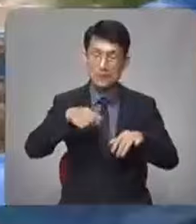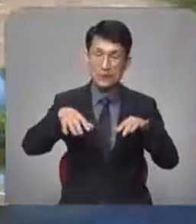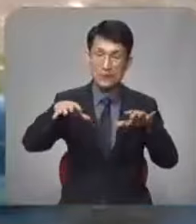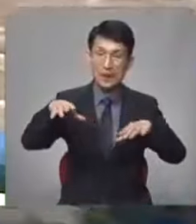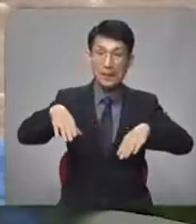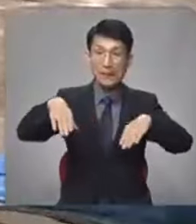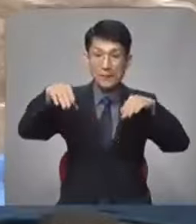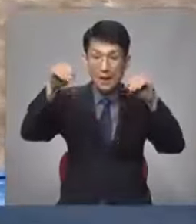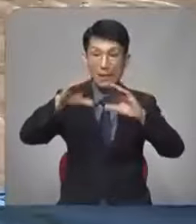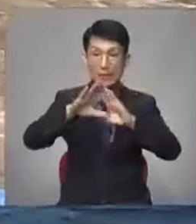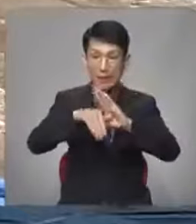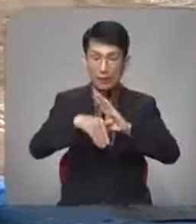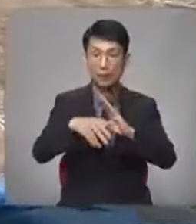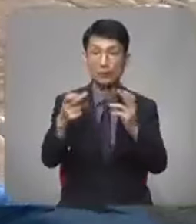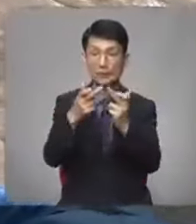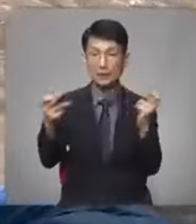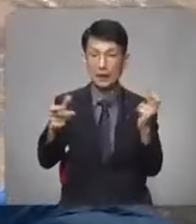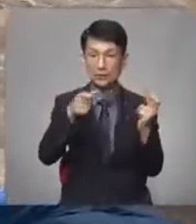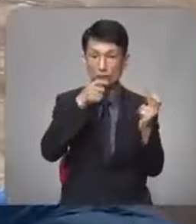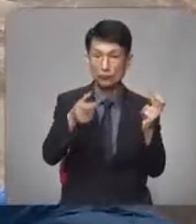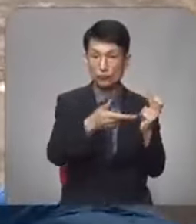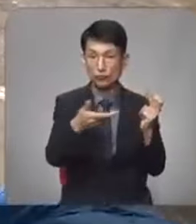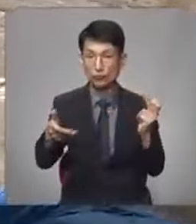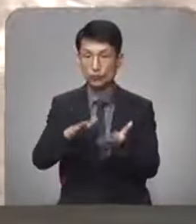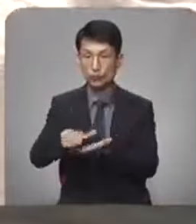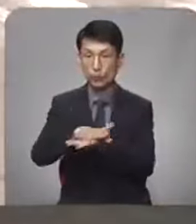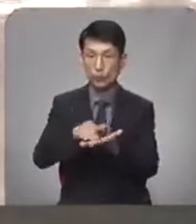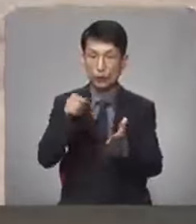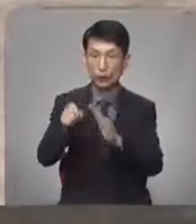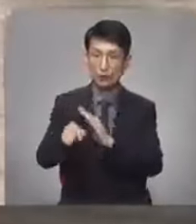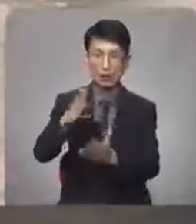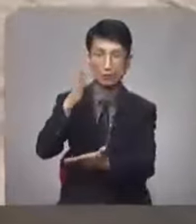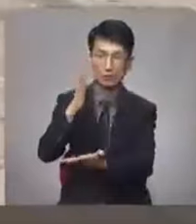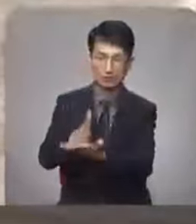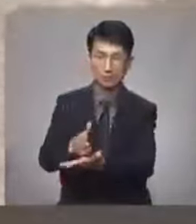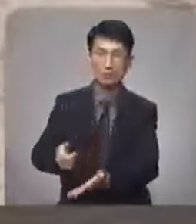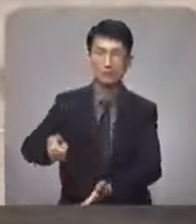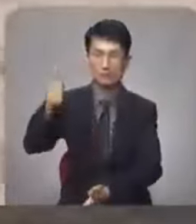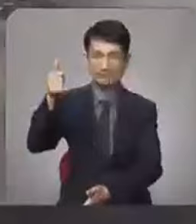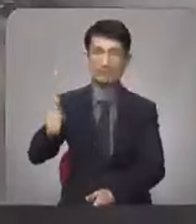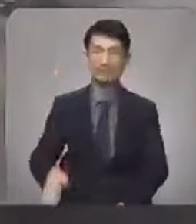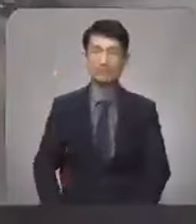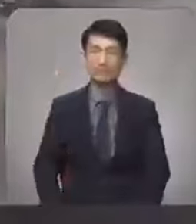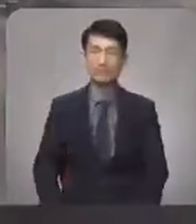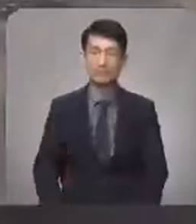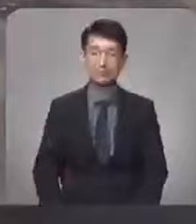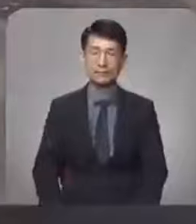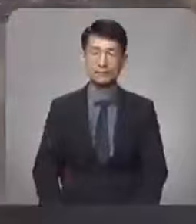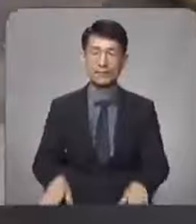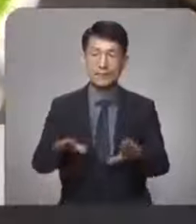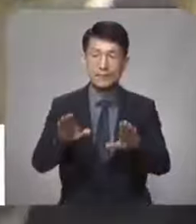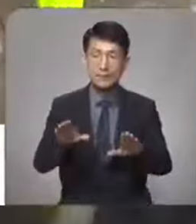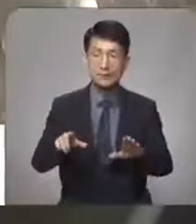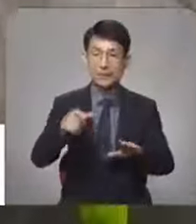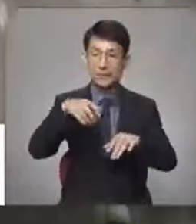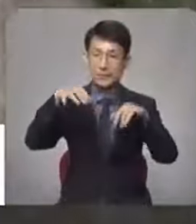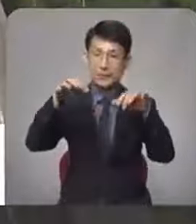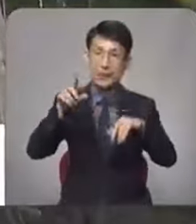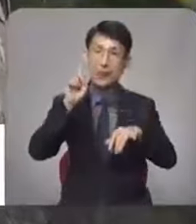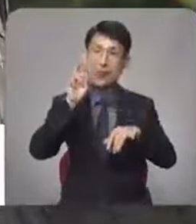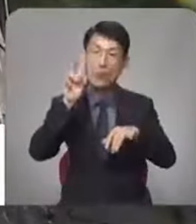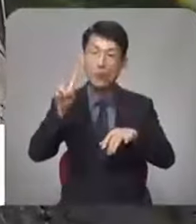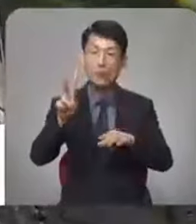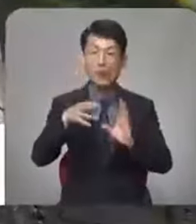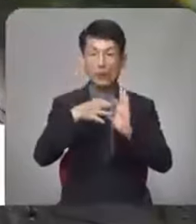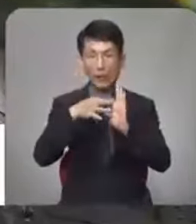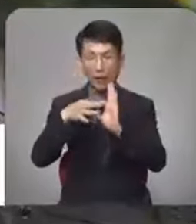상태에 접어든 때에도 산간 계곡이나 물가를 찾는 일은 가급적 피하는 게 좋습니다. 기상청은 일단 이번 비가 적어도